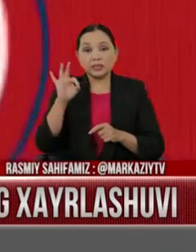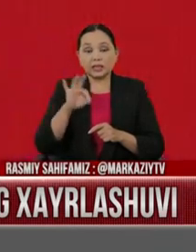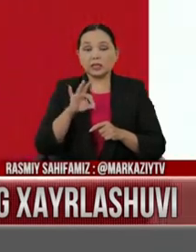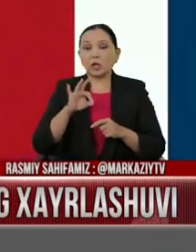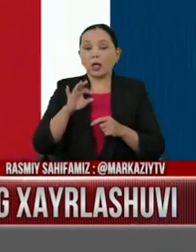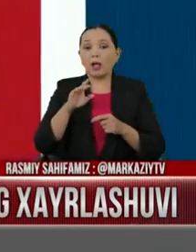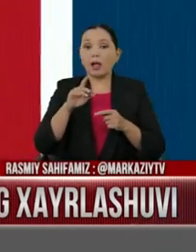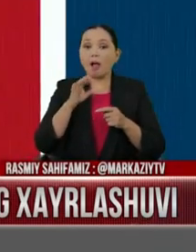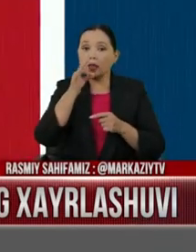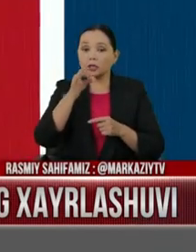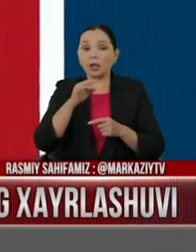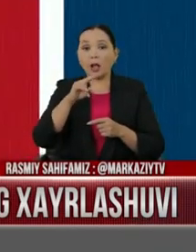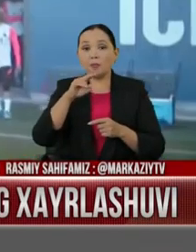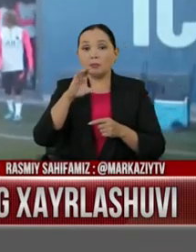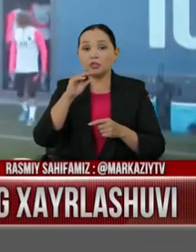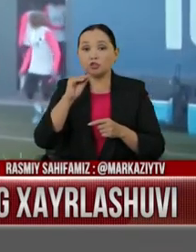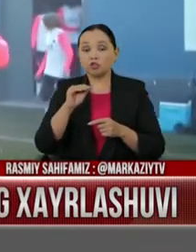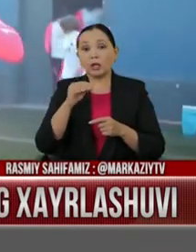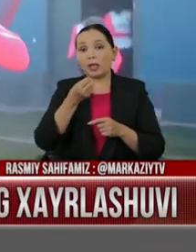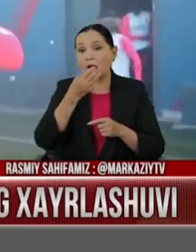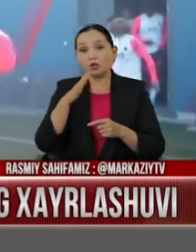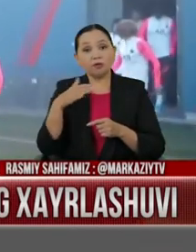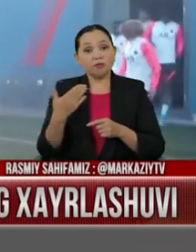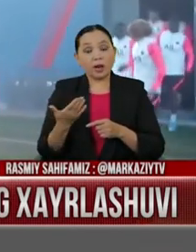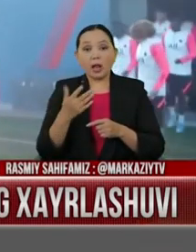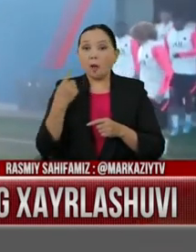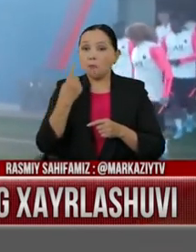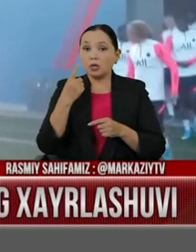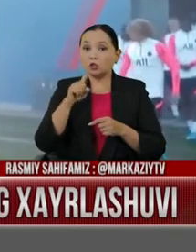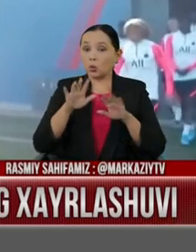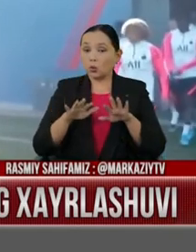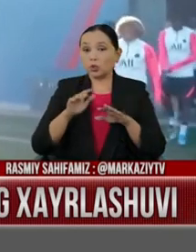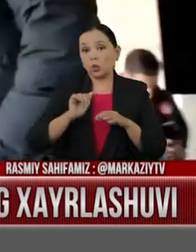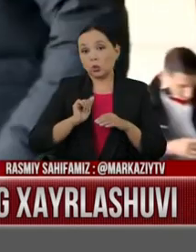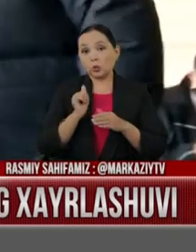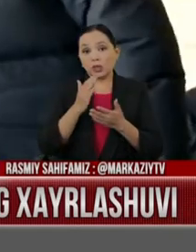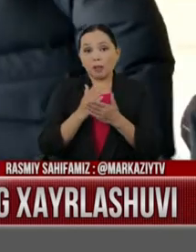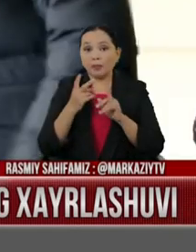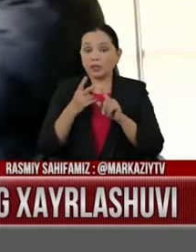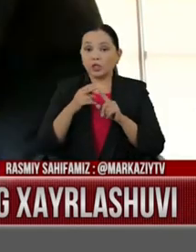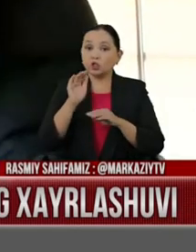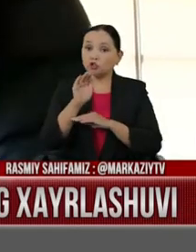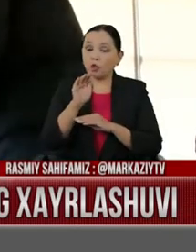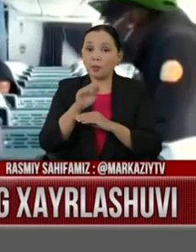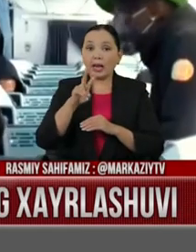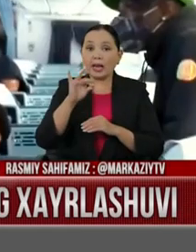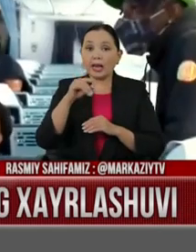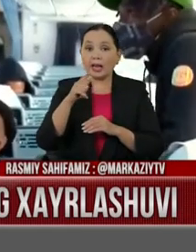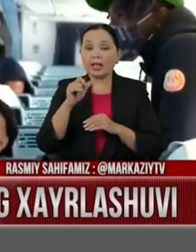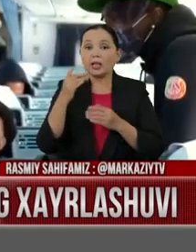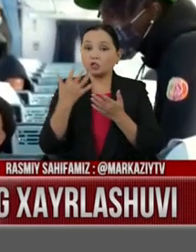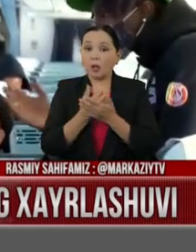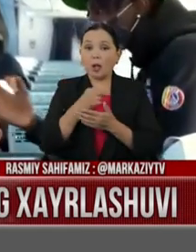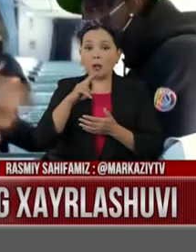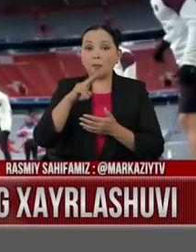PSG bilan bog'langani aytilmoqda. PSG Messi uchun yaxshi variant. Birinchidan, u yerda uning do'stlari bor. Ikkinchidan, Chempionlar Ligasida